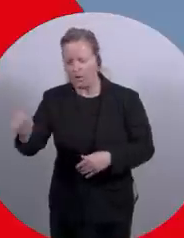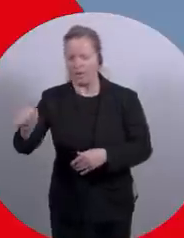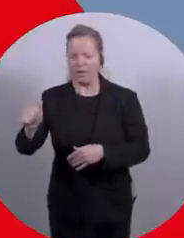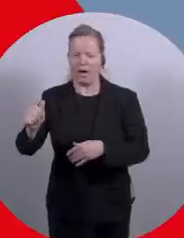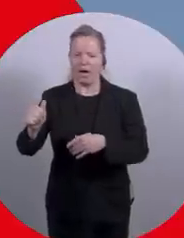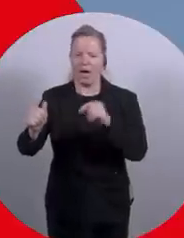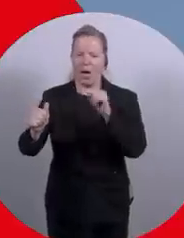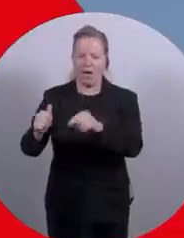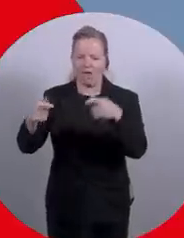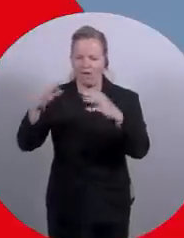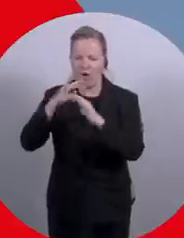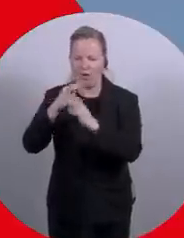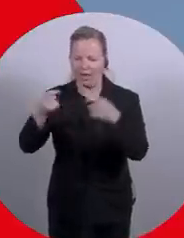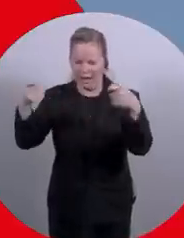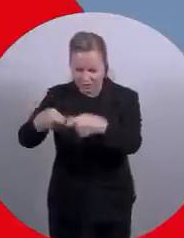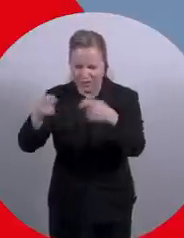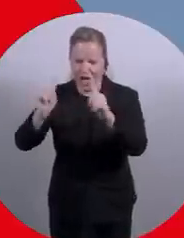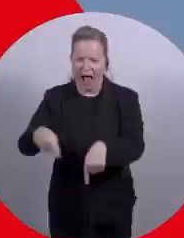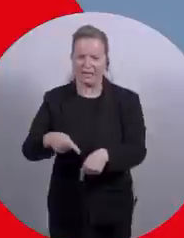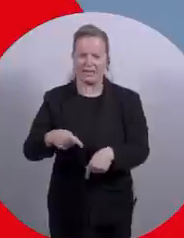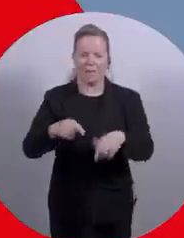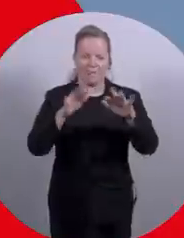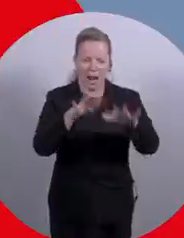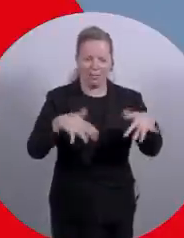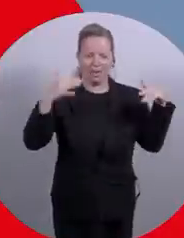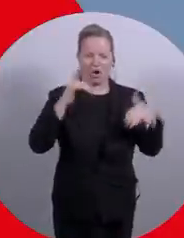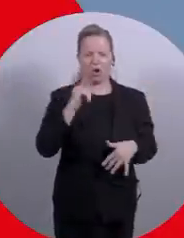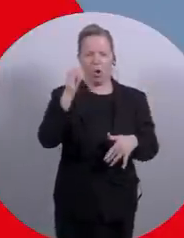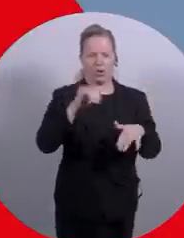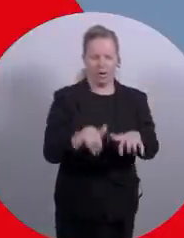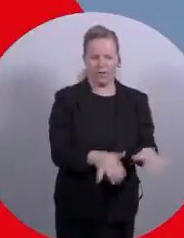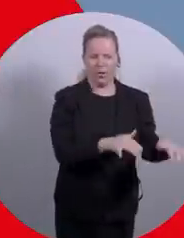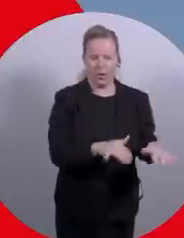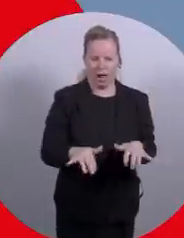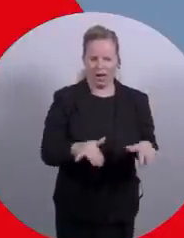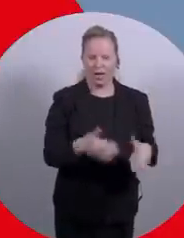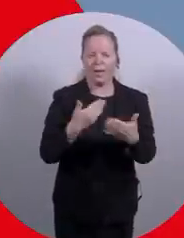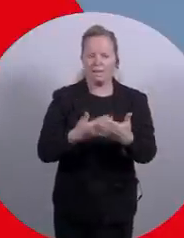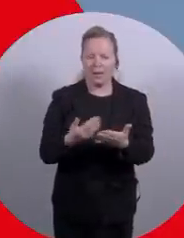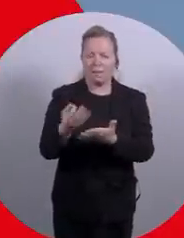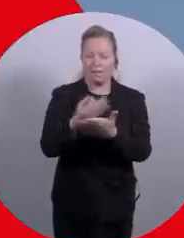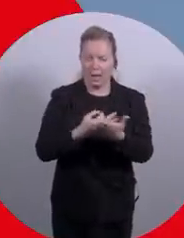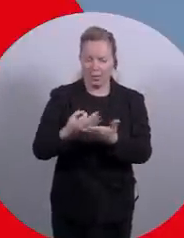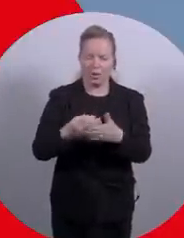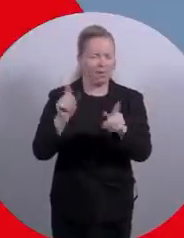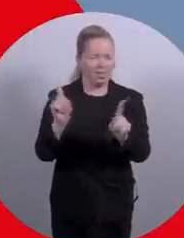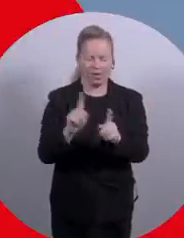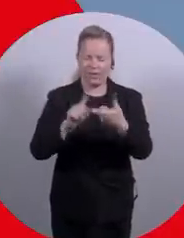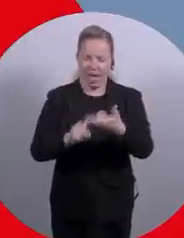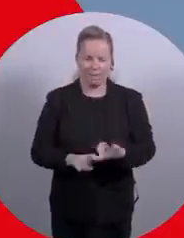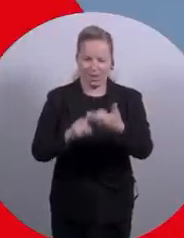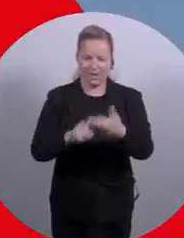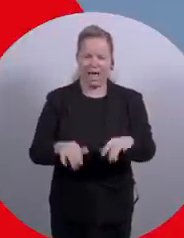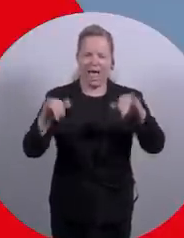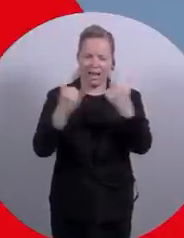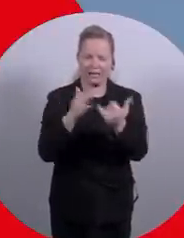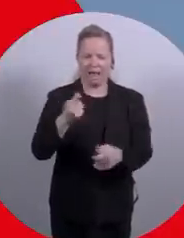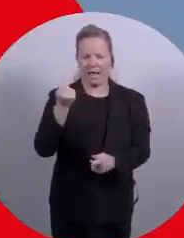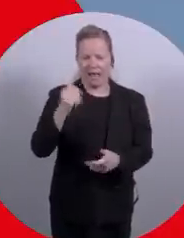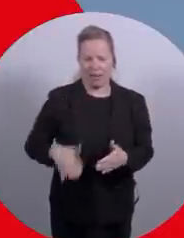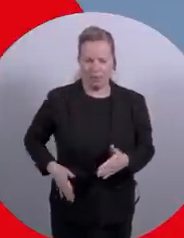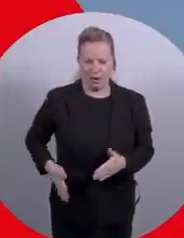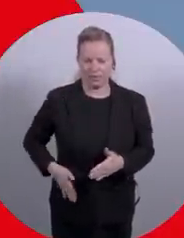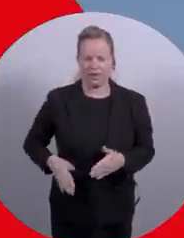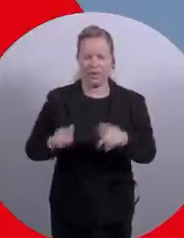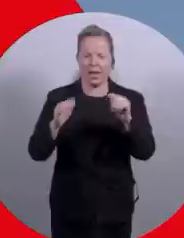und das ist es was ich sage bildung darf nicht abhängig sein vom Geldbörse der Eltern Bildung ist